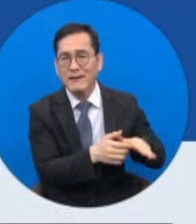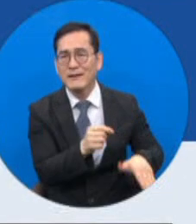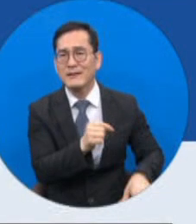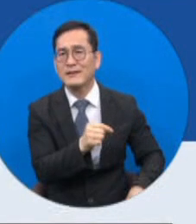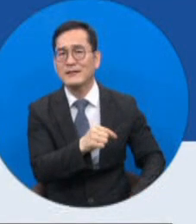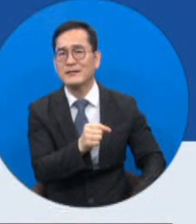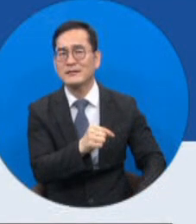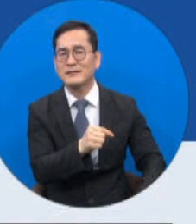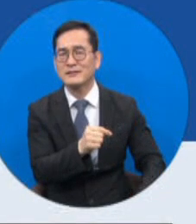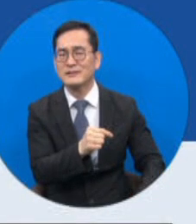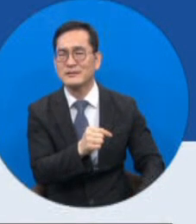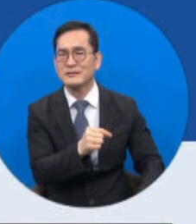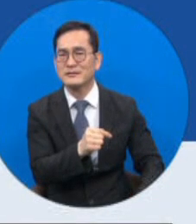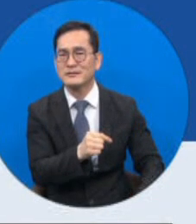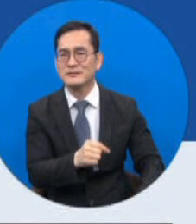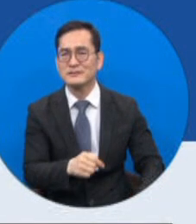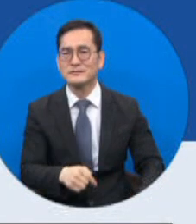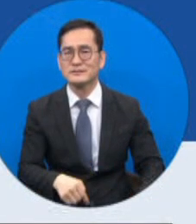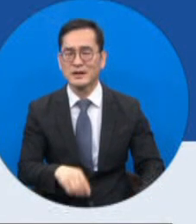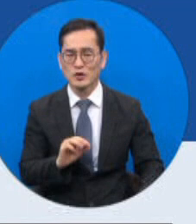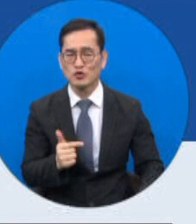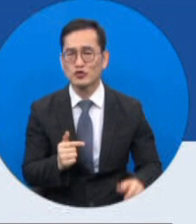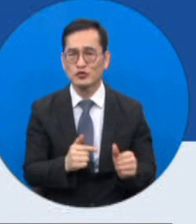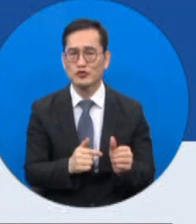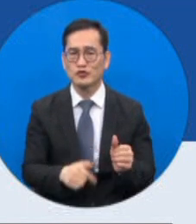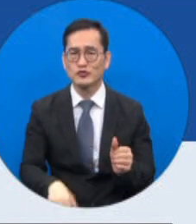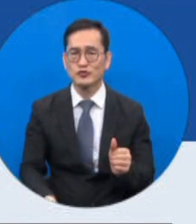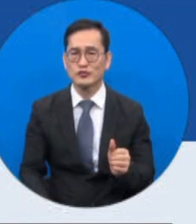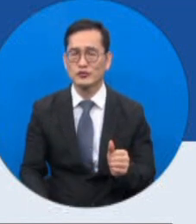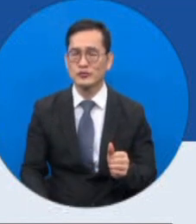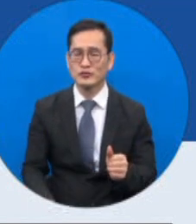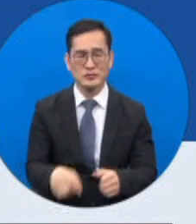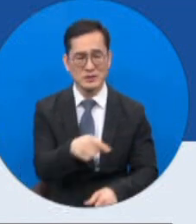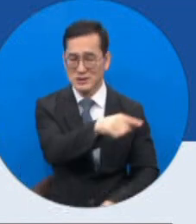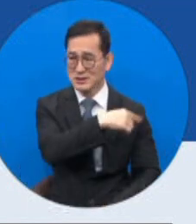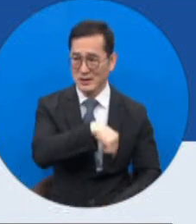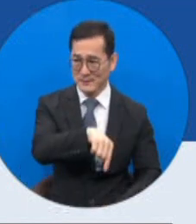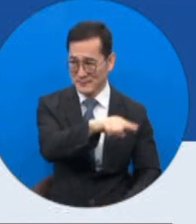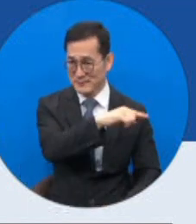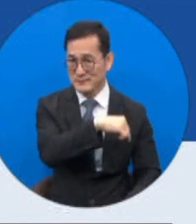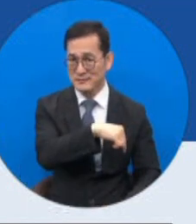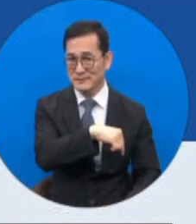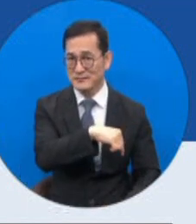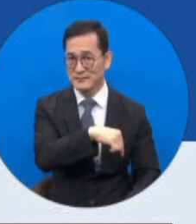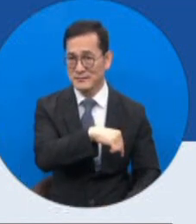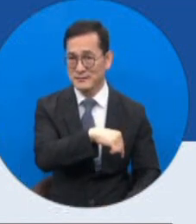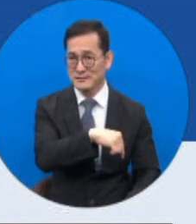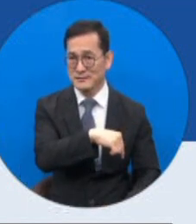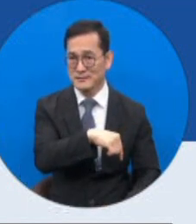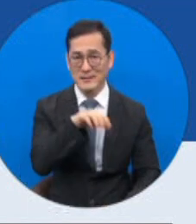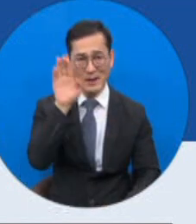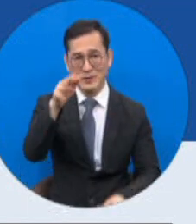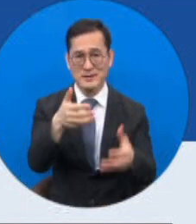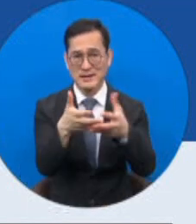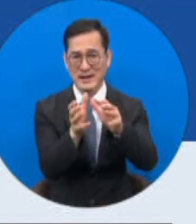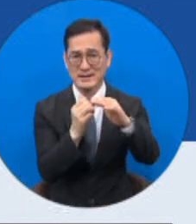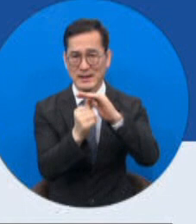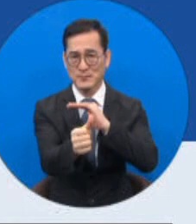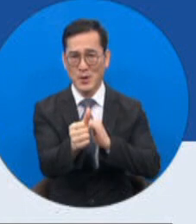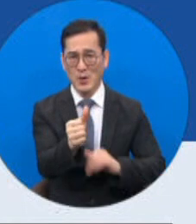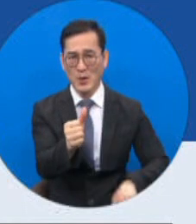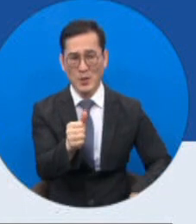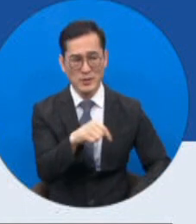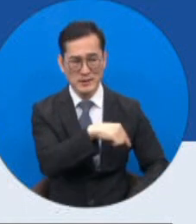아닐까. 그래서 윤호중 비대위원장 입장에서는 586 용태론이라고 했을 때의 다음 당권 구도에 뭔가